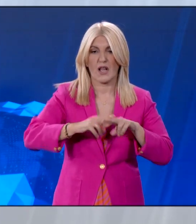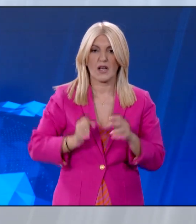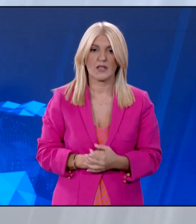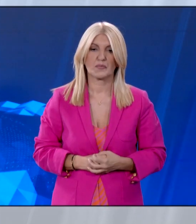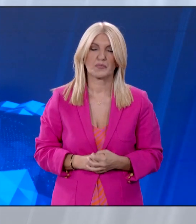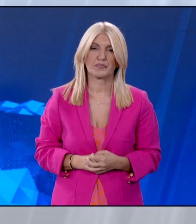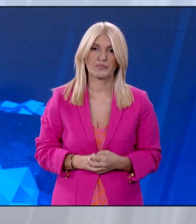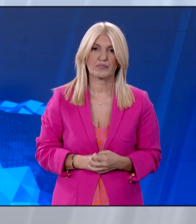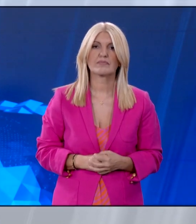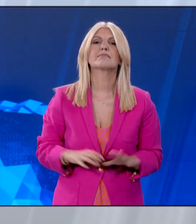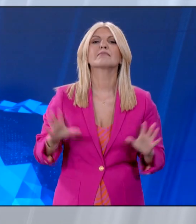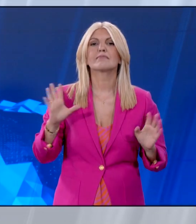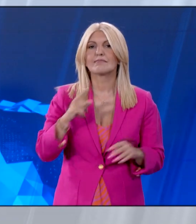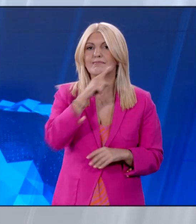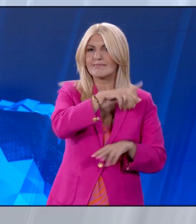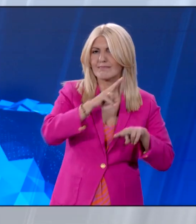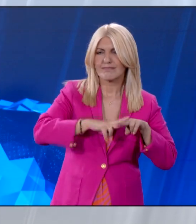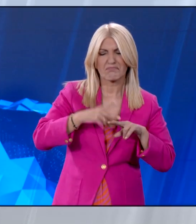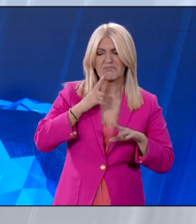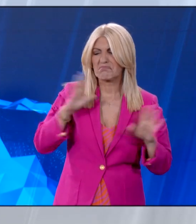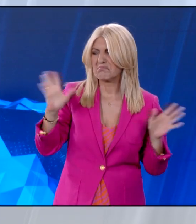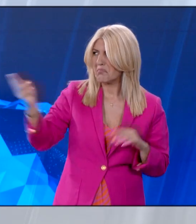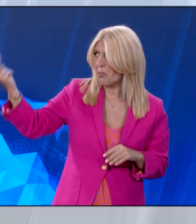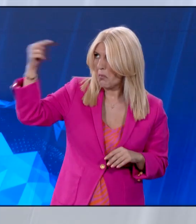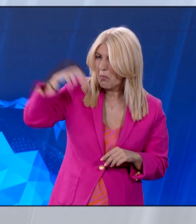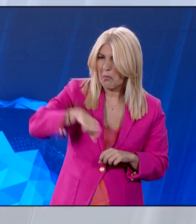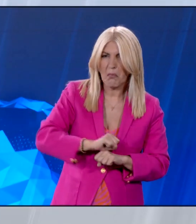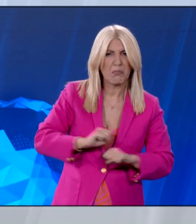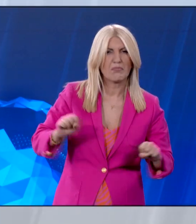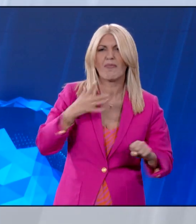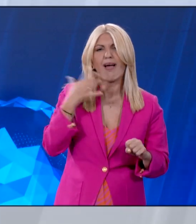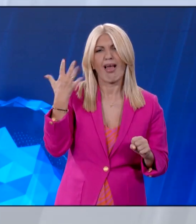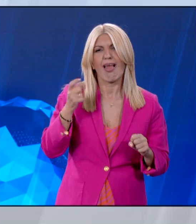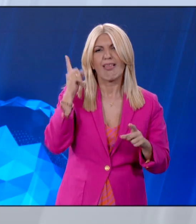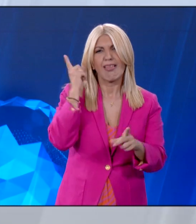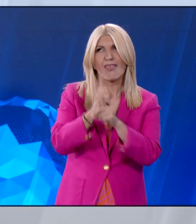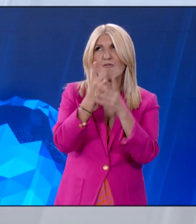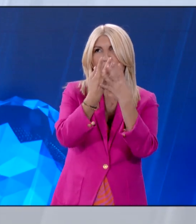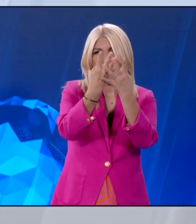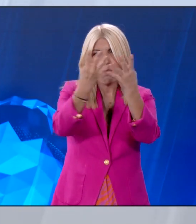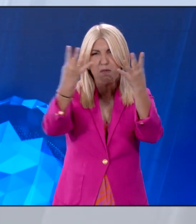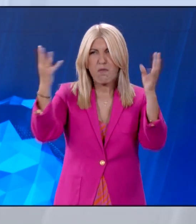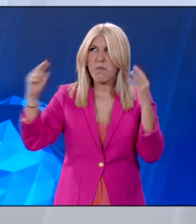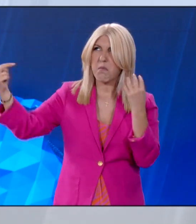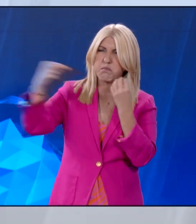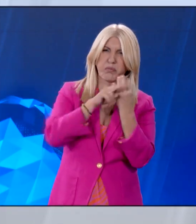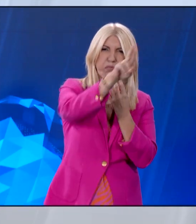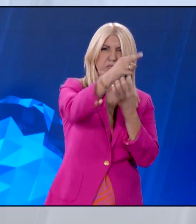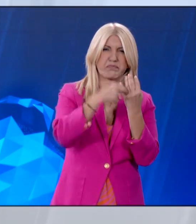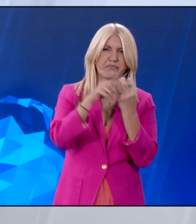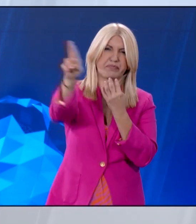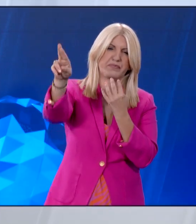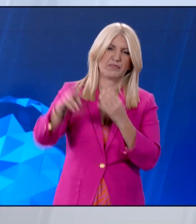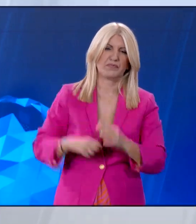Όμως, σύμφωνα με Ισραηλινά μέσα, αναχαιτίστηκαν από το σύστημα αντιαεροπορικής άμυνας Iron Dome.